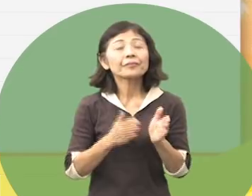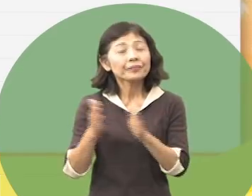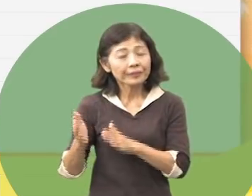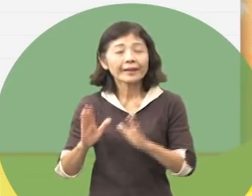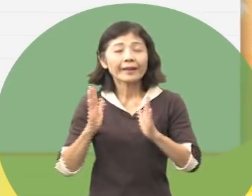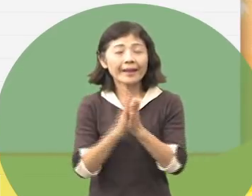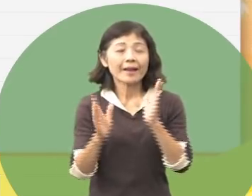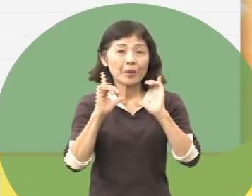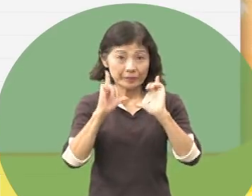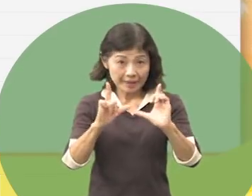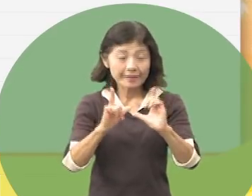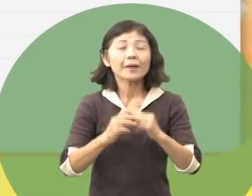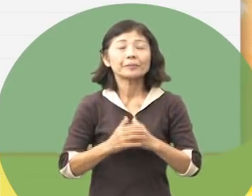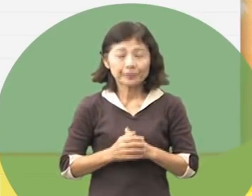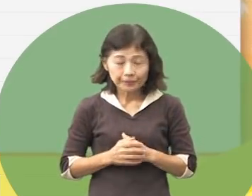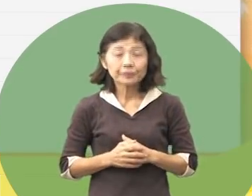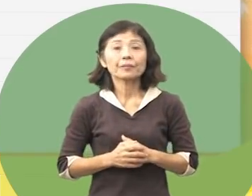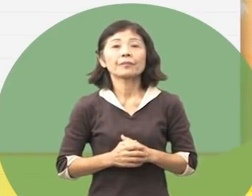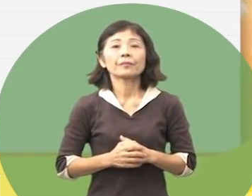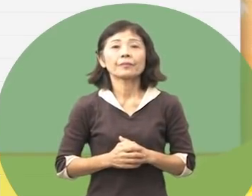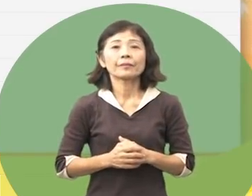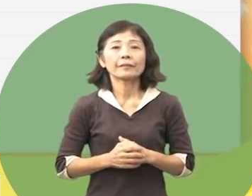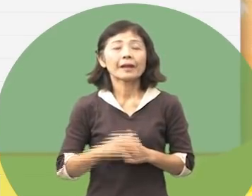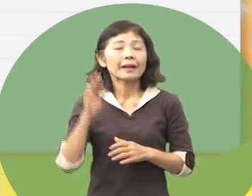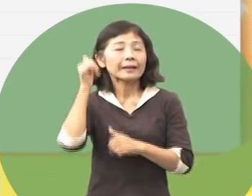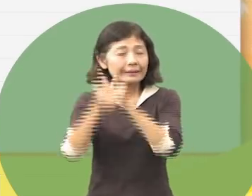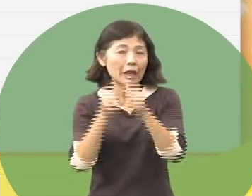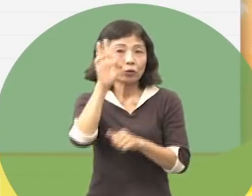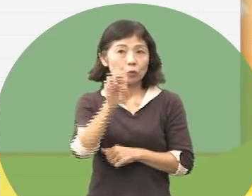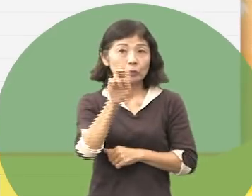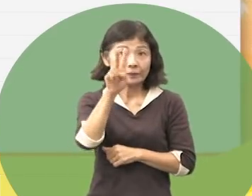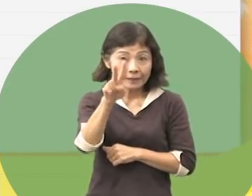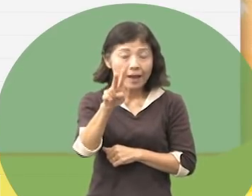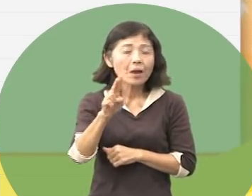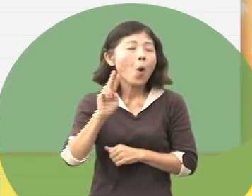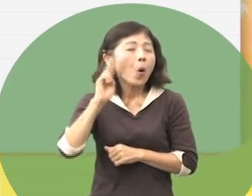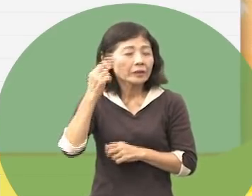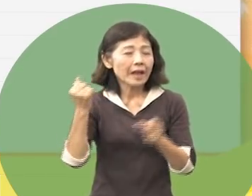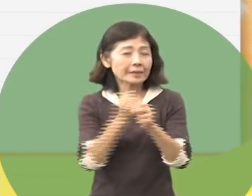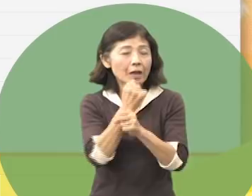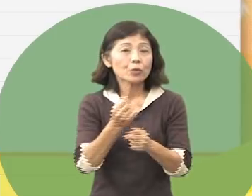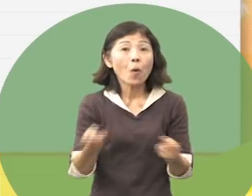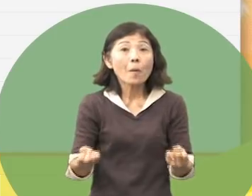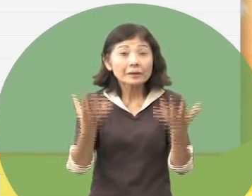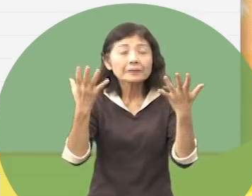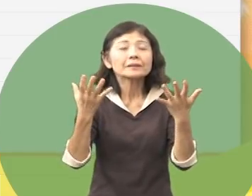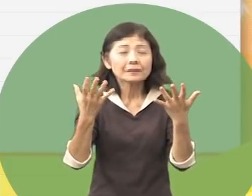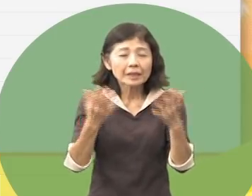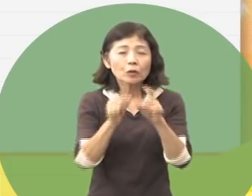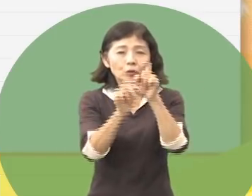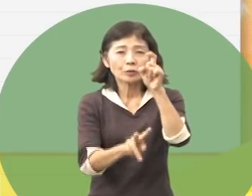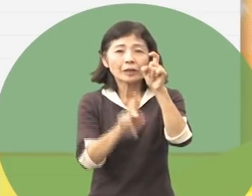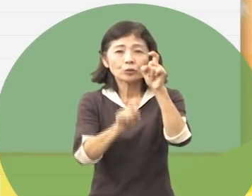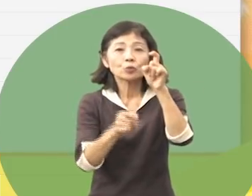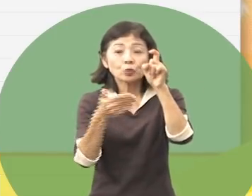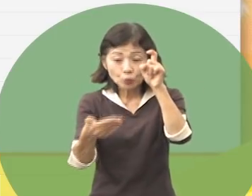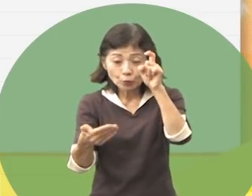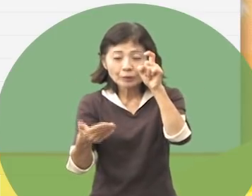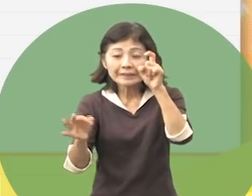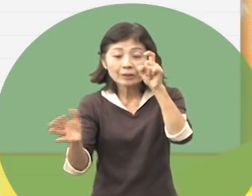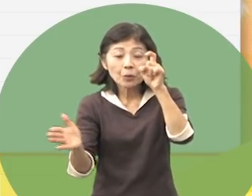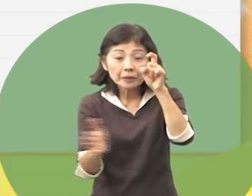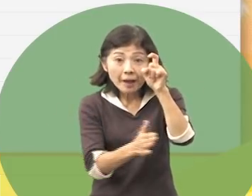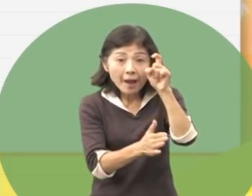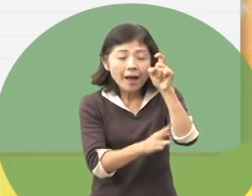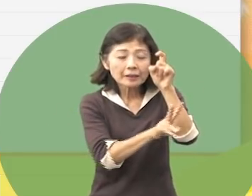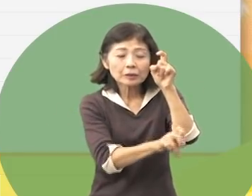続いて県からのお知らせです。第42回沖縄の産業祭りが10月19日金曜日